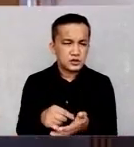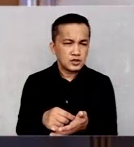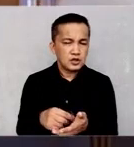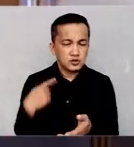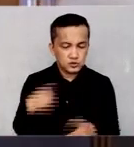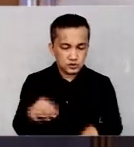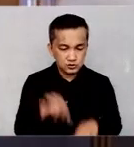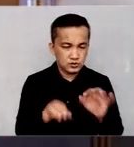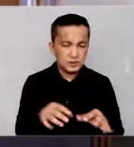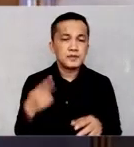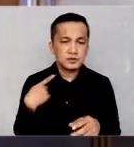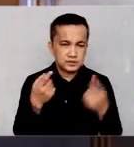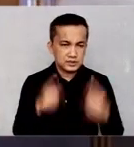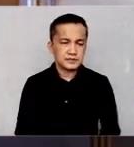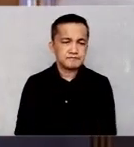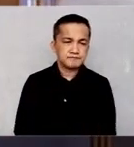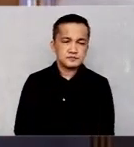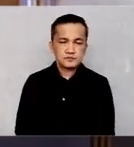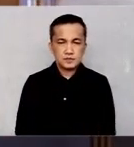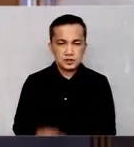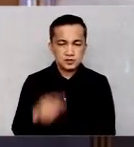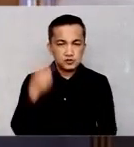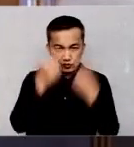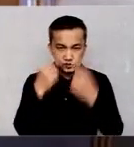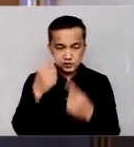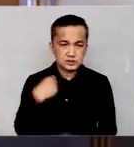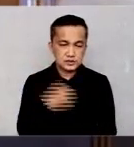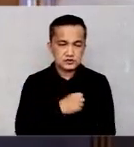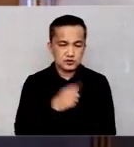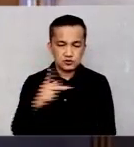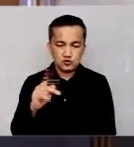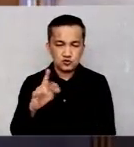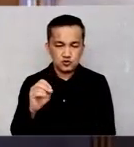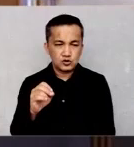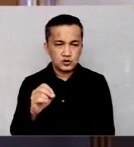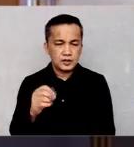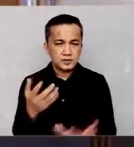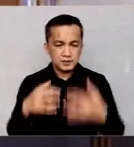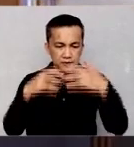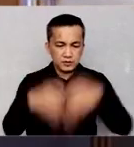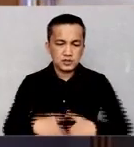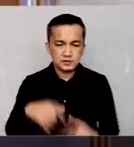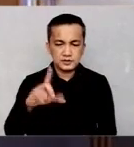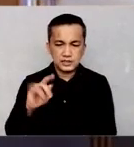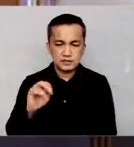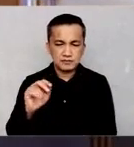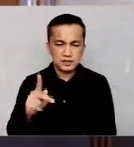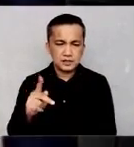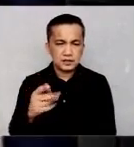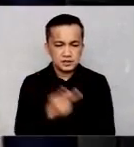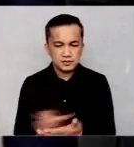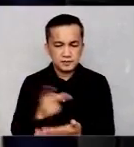Diba? Ang inaalala naman ni Senator Coco Pimentel, baka mag-collapse ang land bank kung pumalpa ang investment sa